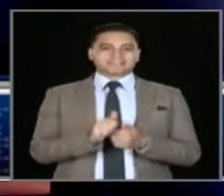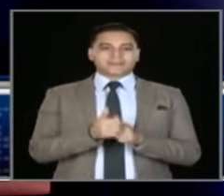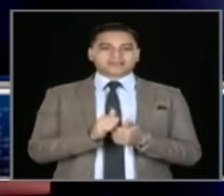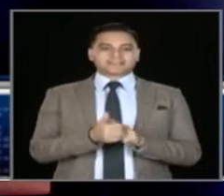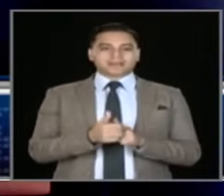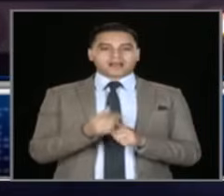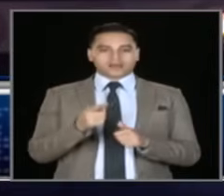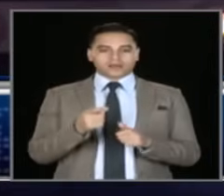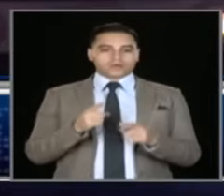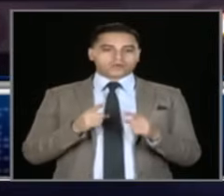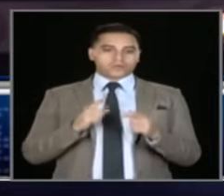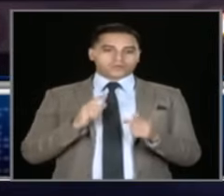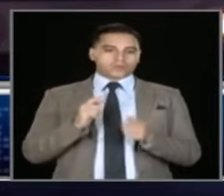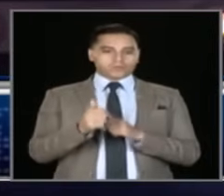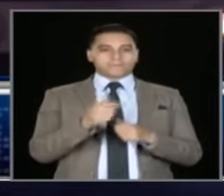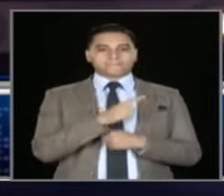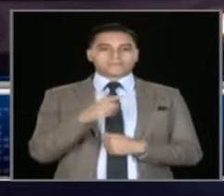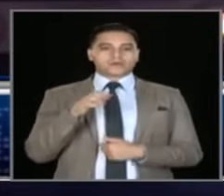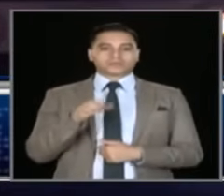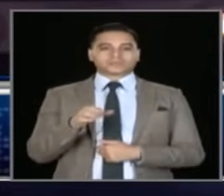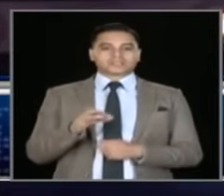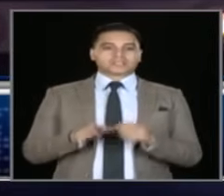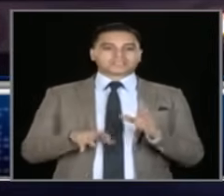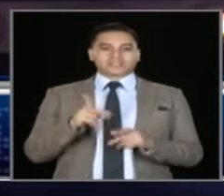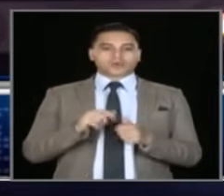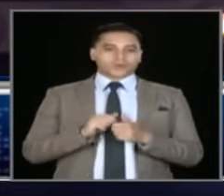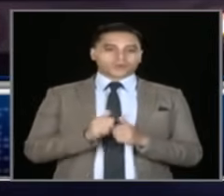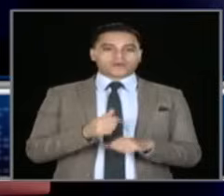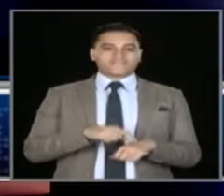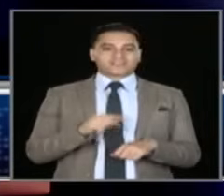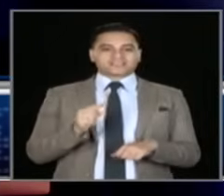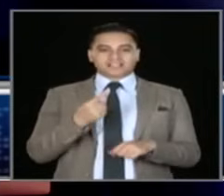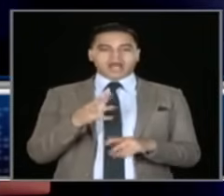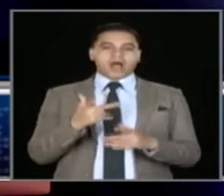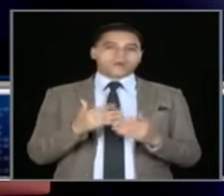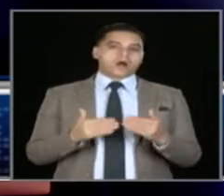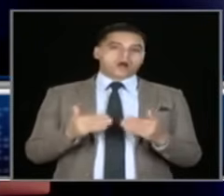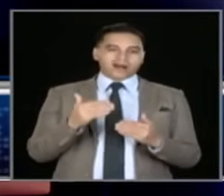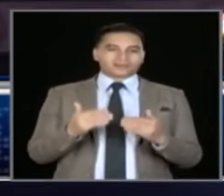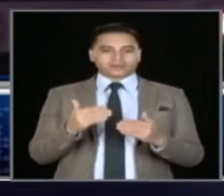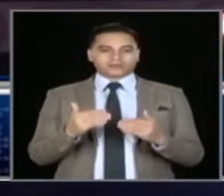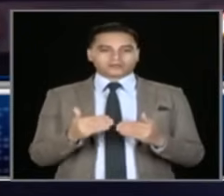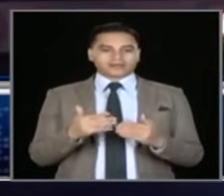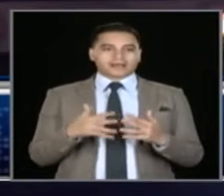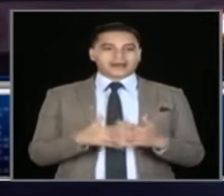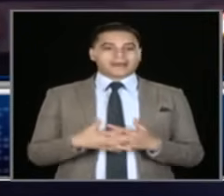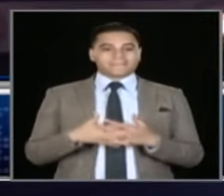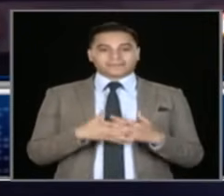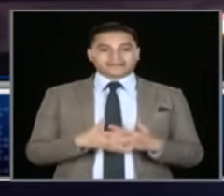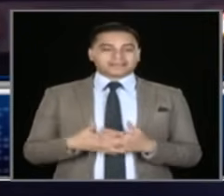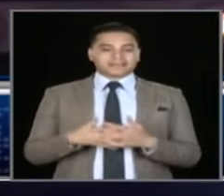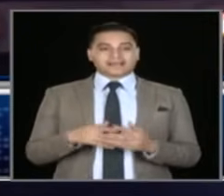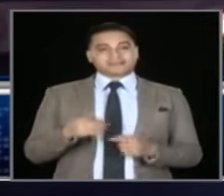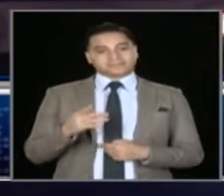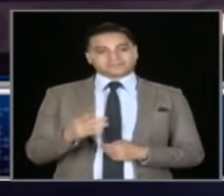أمريكا. سرعتها بتوصل ل 190 كيلومتر في الساعة أو أكتر، حاجة بسيطة. أمريكا. أمريكا.